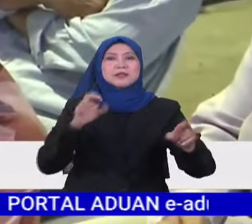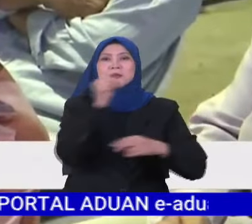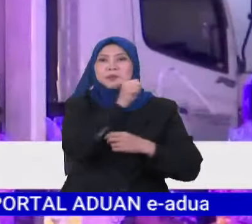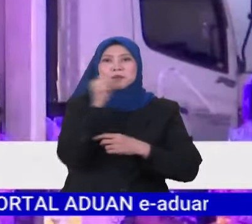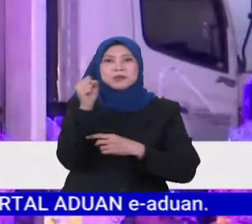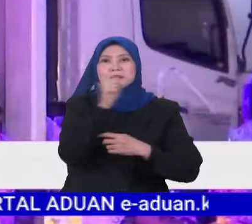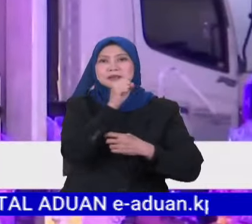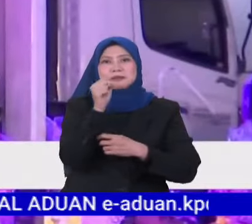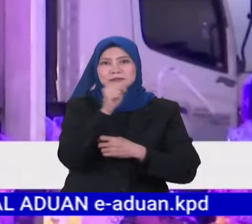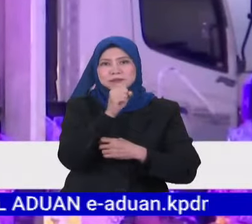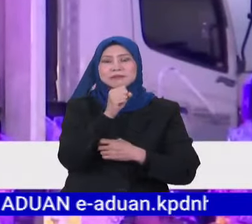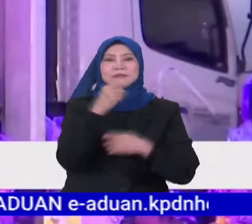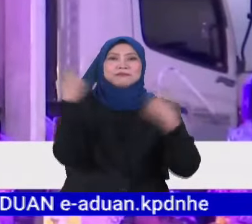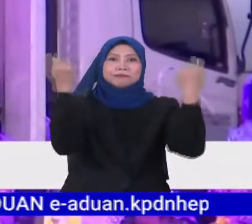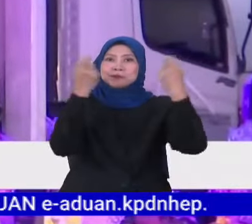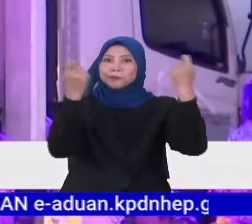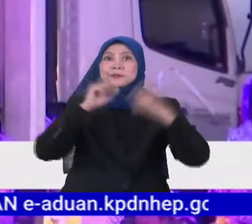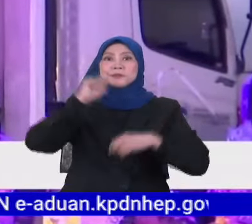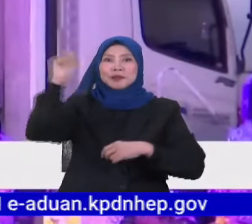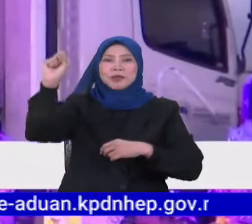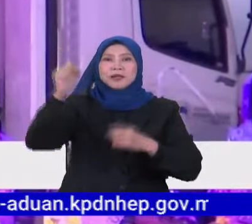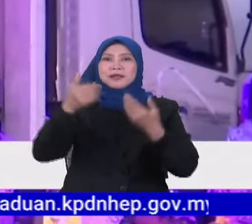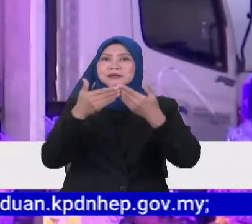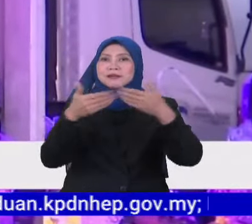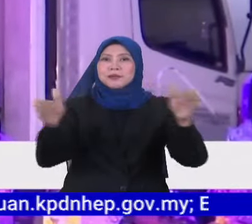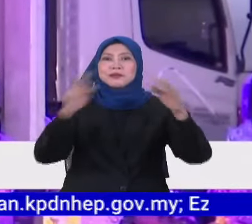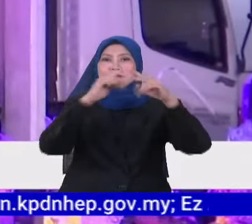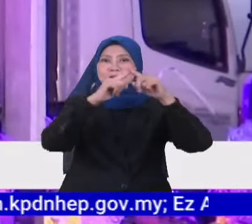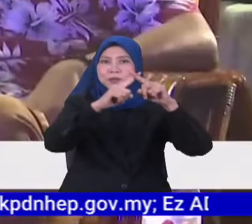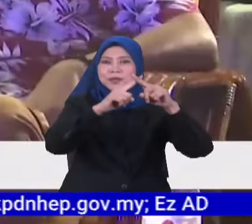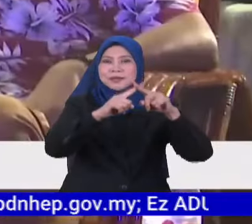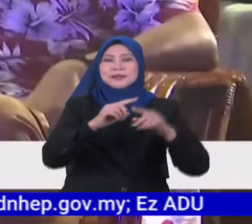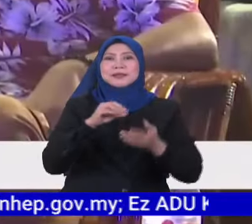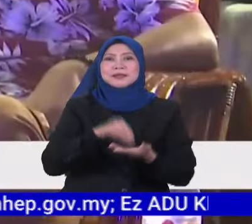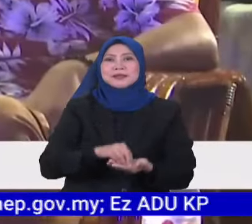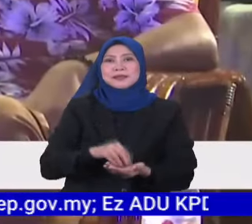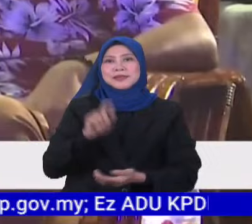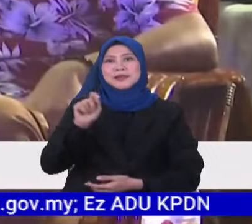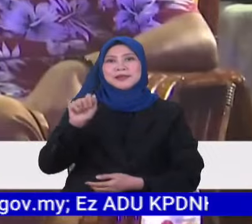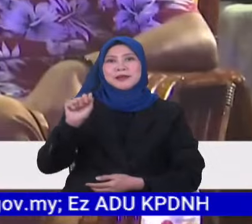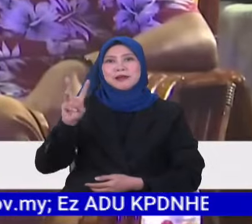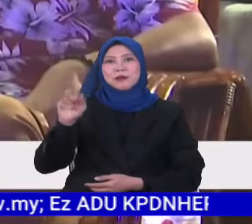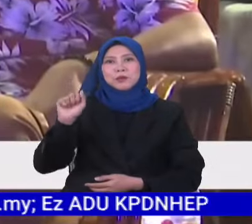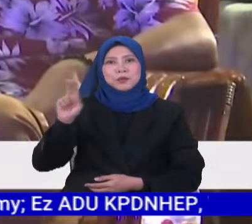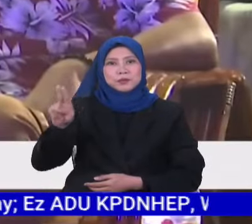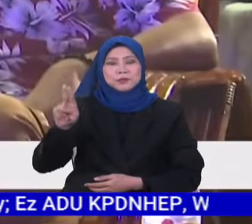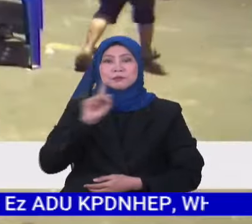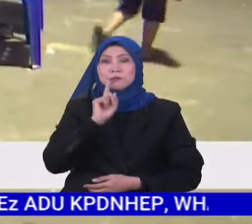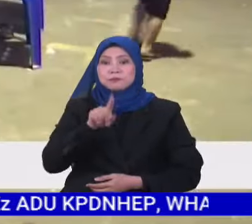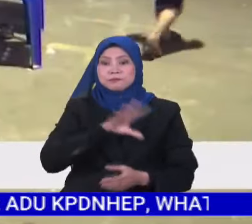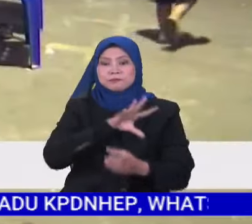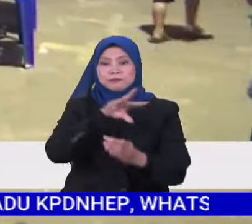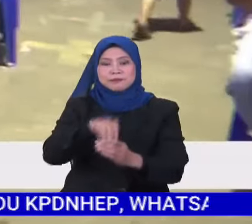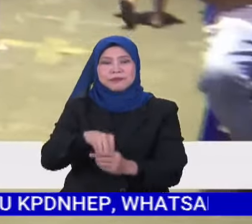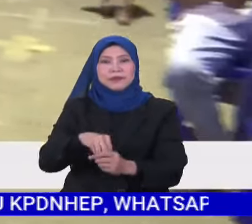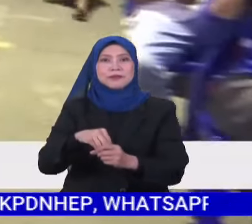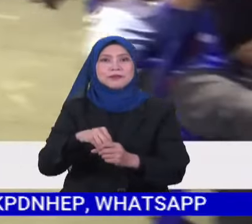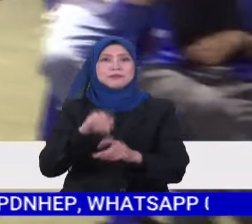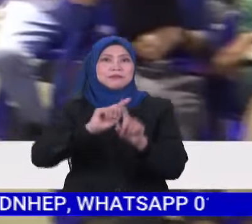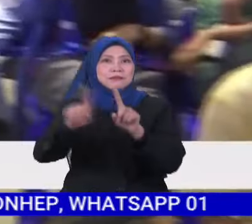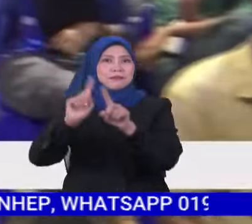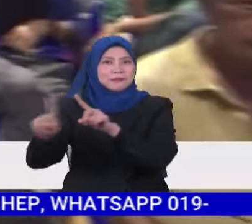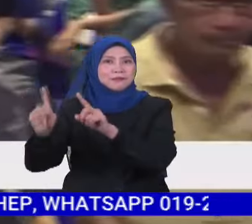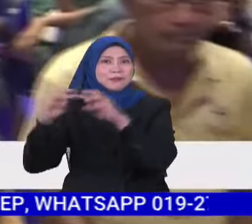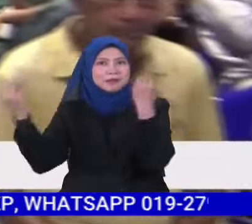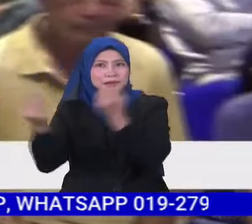Muksin Vista pintar nama sabbah Gideon terbuka Datsun ajabde Morotai tahu Wow tambah Joe dengan pengobatan dan kehadiran